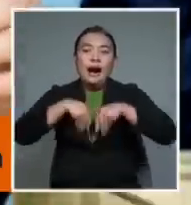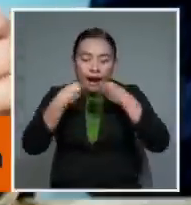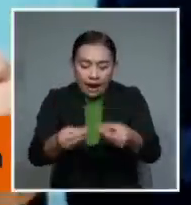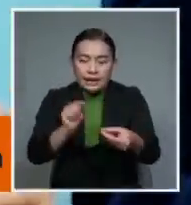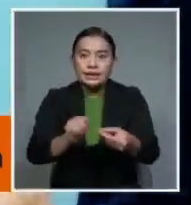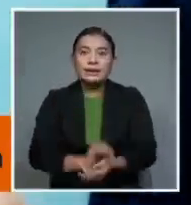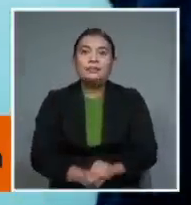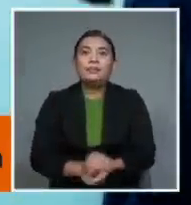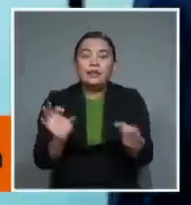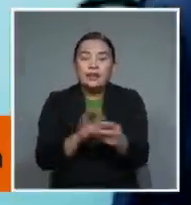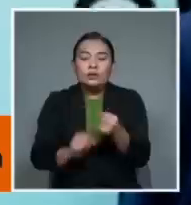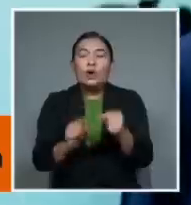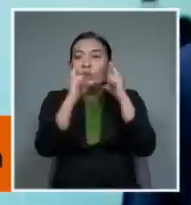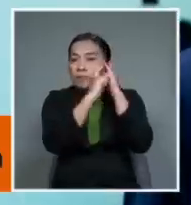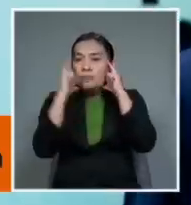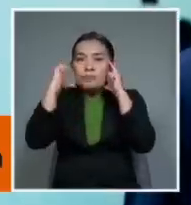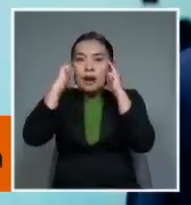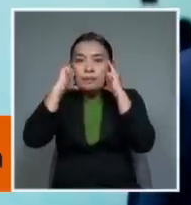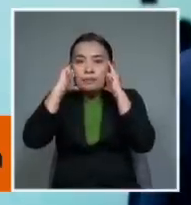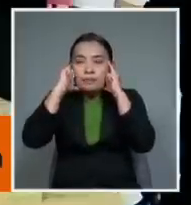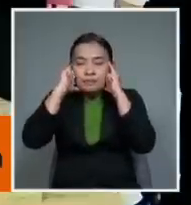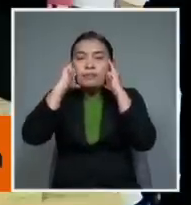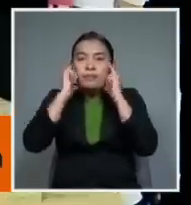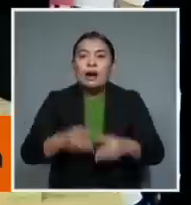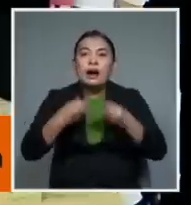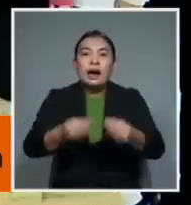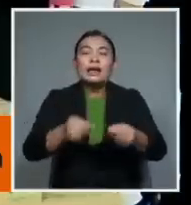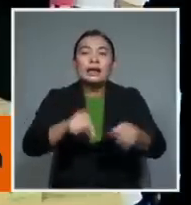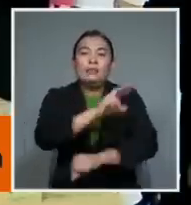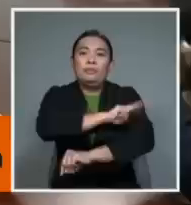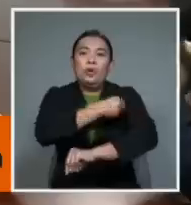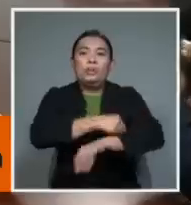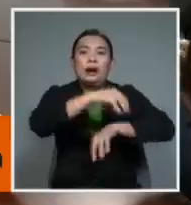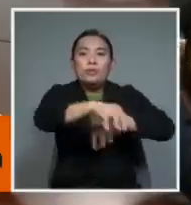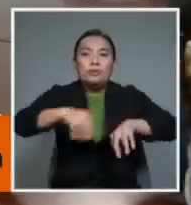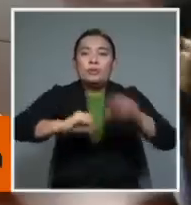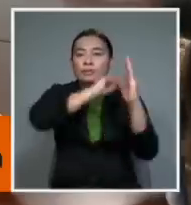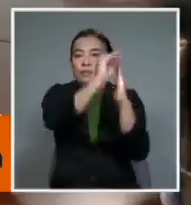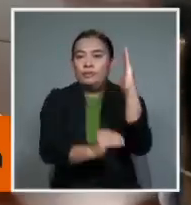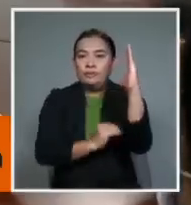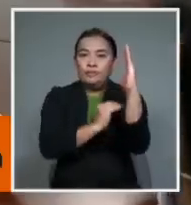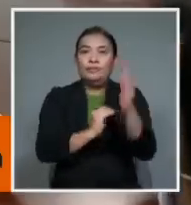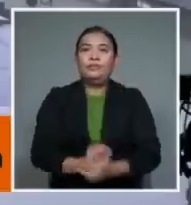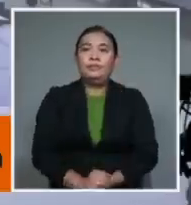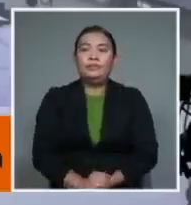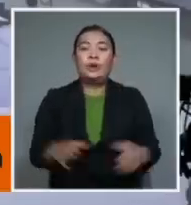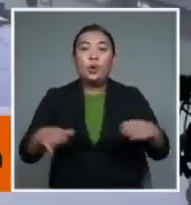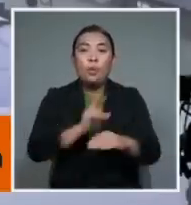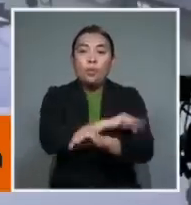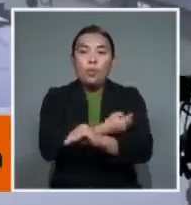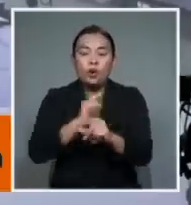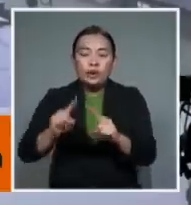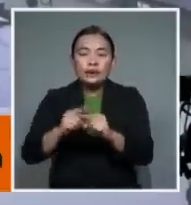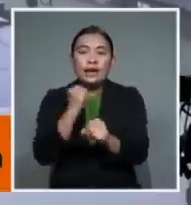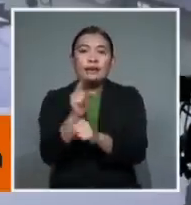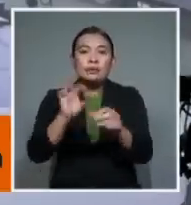งต่อหน้ากากอนามัยทางการแพทย์ให้กับโรงพยาบาลที่ขาดแคลนทั่วประเทศต่อไปค่ะจากนั้นนายธนินทร์พร้อมกับทีมแพทย์ค่ะได้คอนเฟอเร